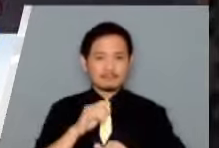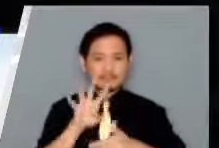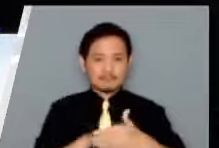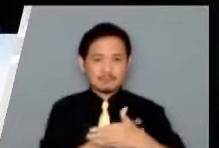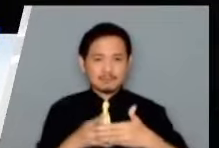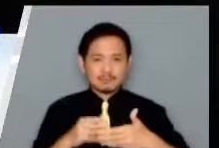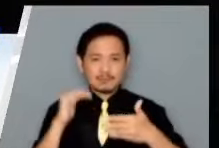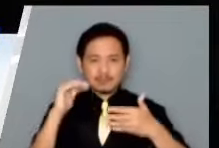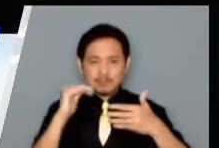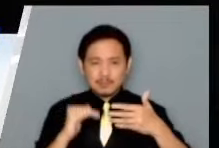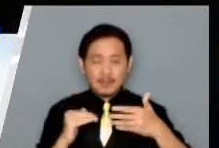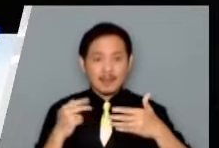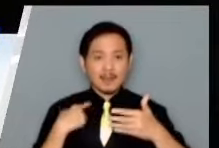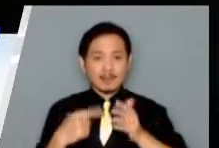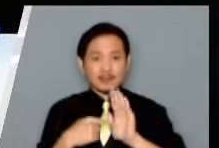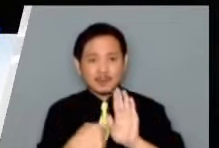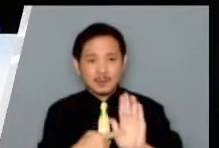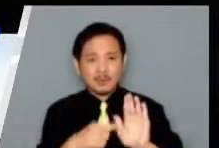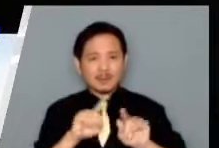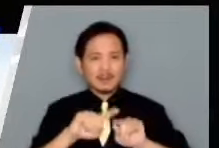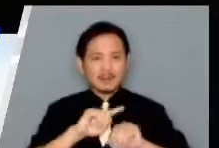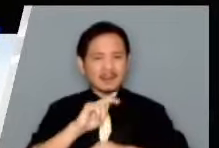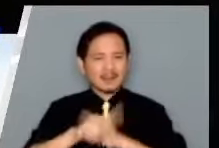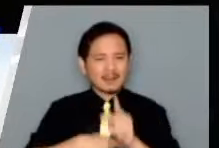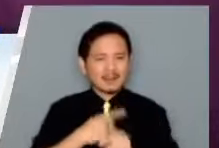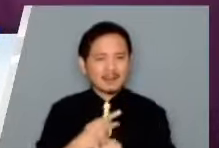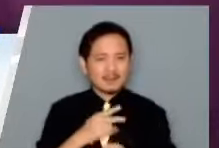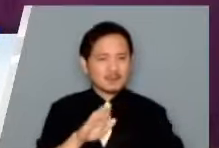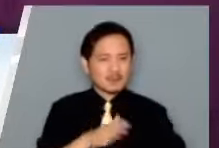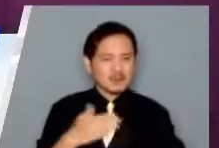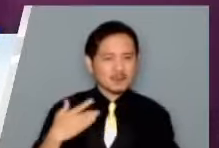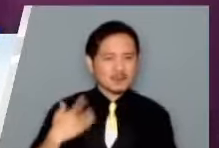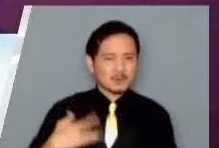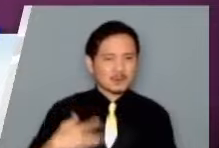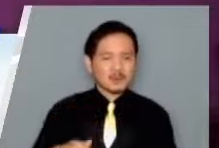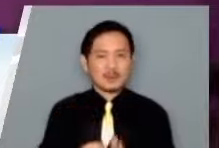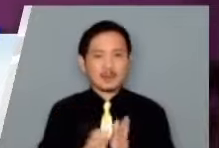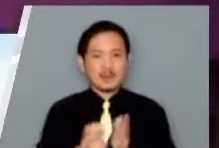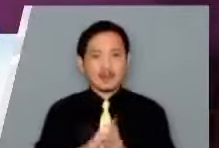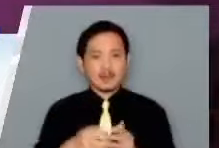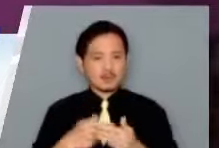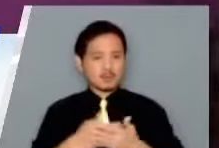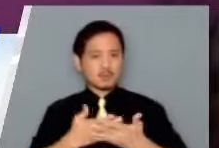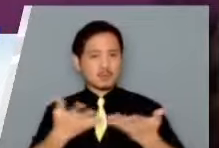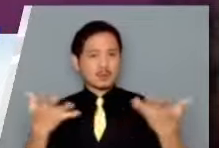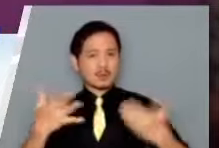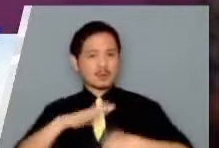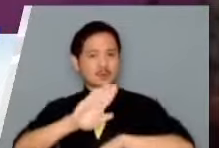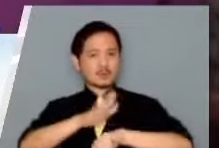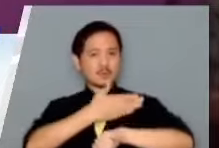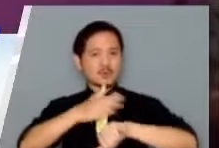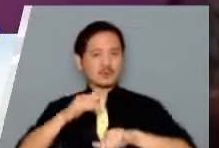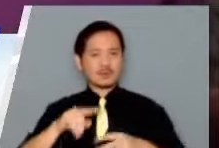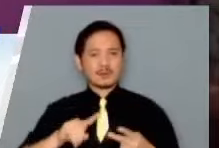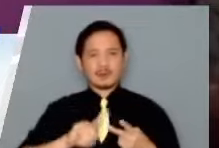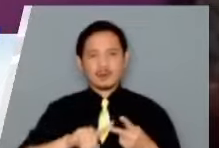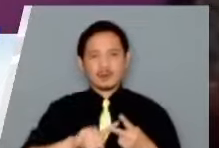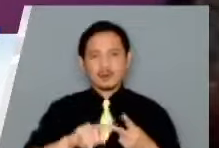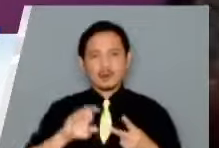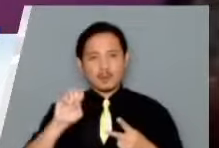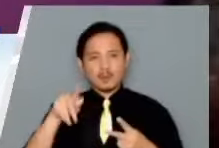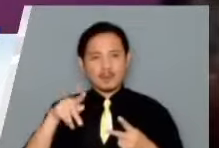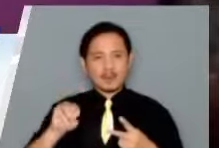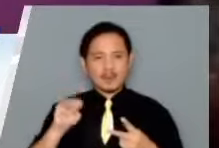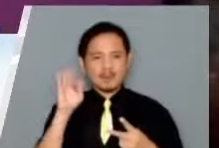ang ipangaharana ni Anthony sa fans. Tulad ng Broadway, musical at OPM rock. Gaganapin ang Switch